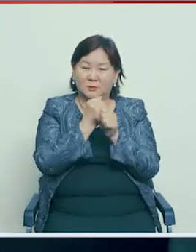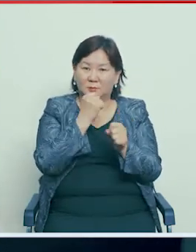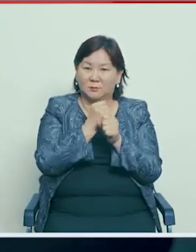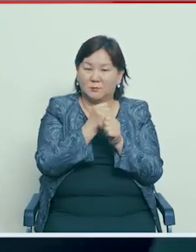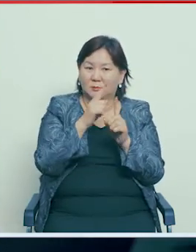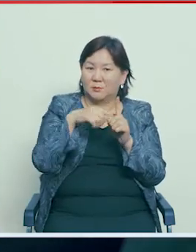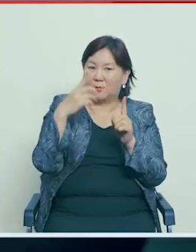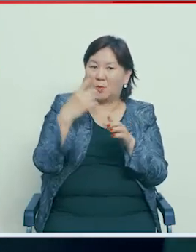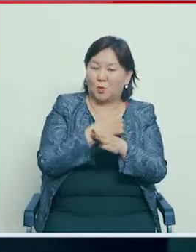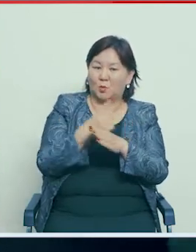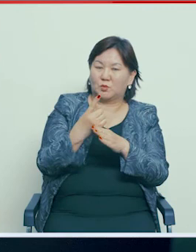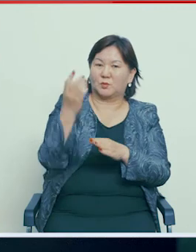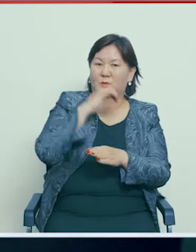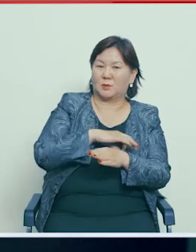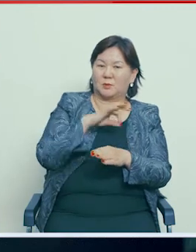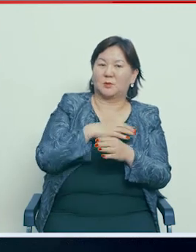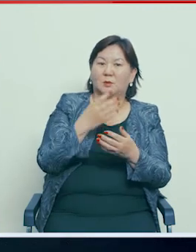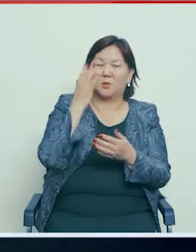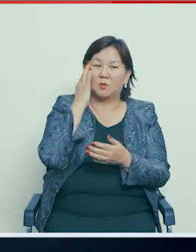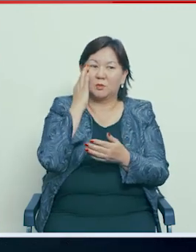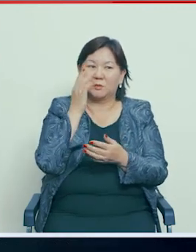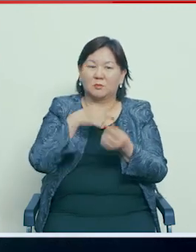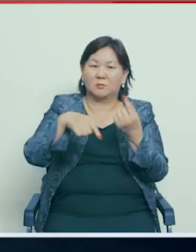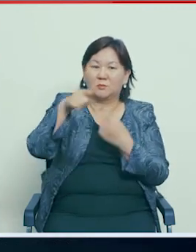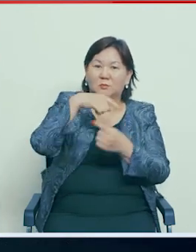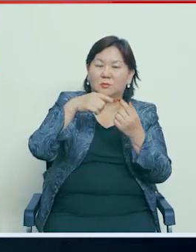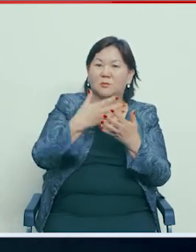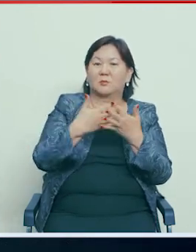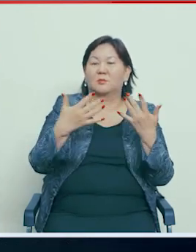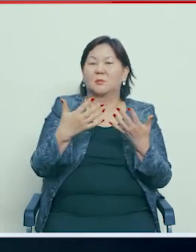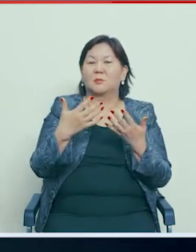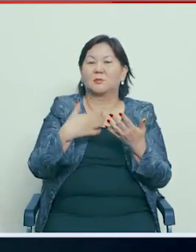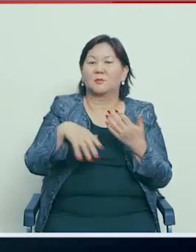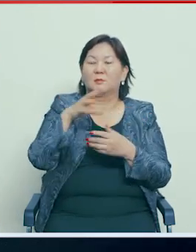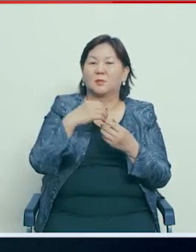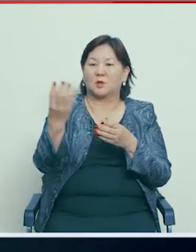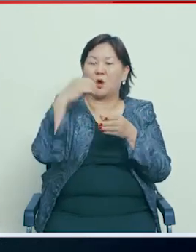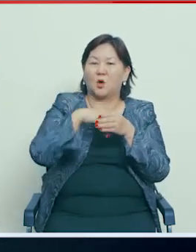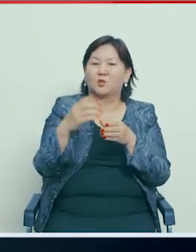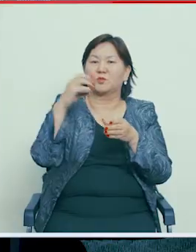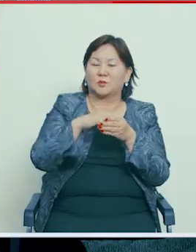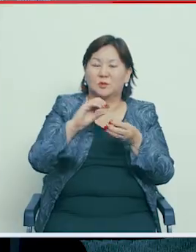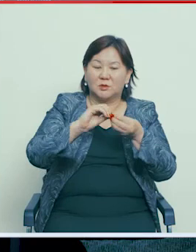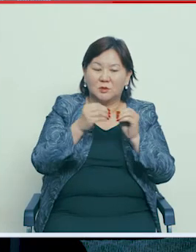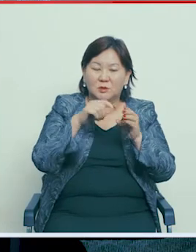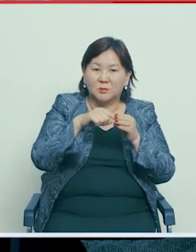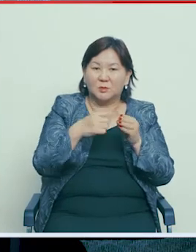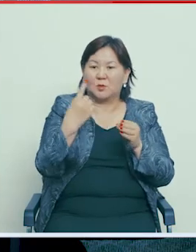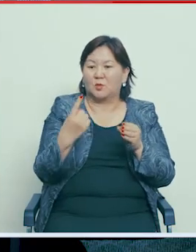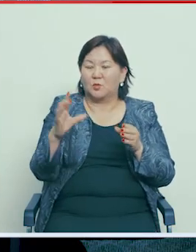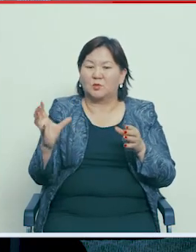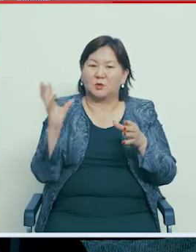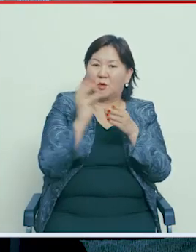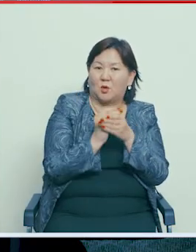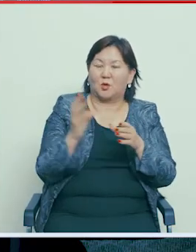нэг хэсэг үр шимийг хүртэгчт нь энэ хүмүүс гэж бодож байгаа бол саяны нөгөө австралын жишээ шиг биднийг оролцуулаач. Тэр хийх гэж байгаа юмдаа бидний саналыг